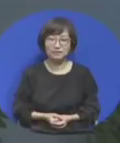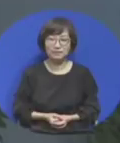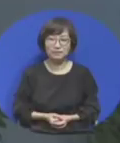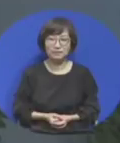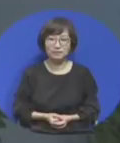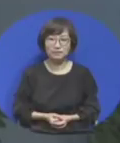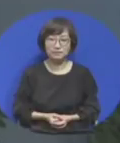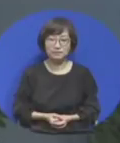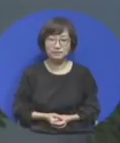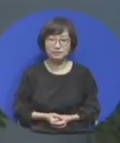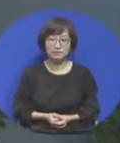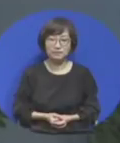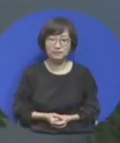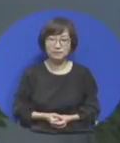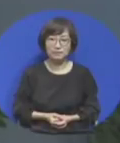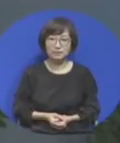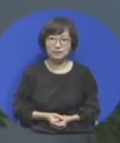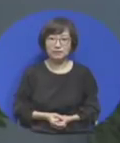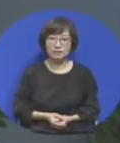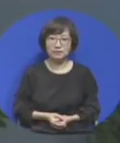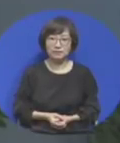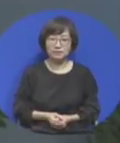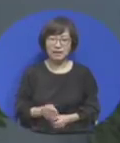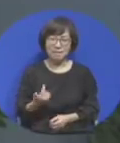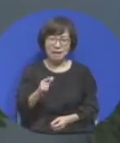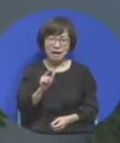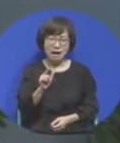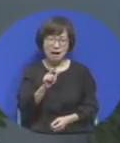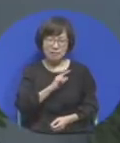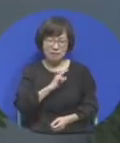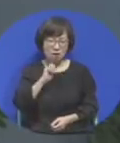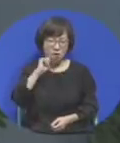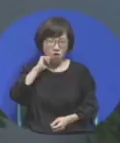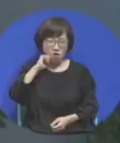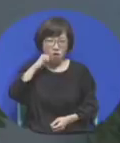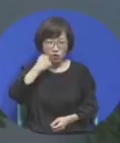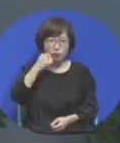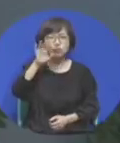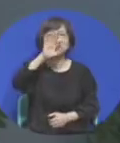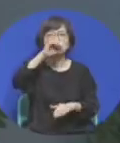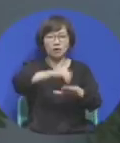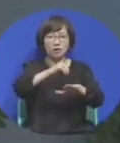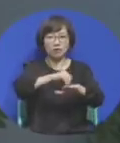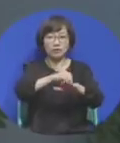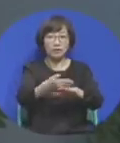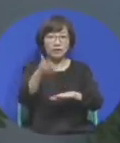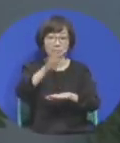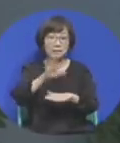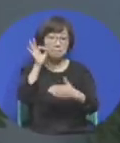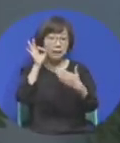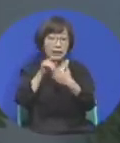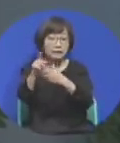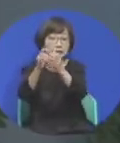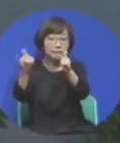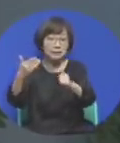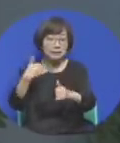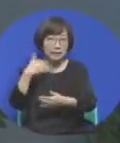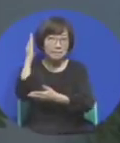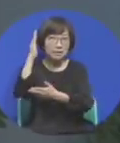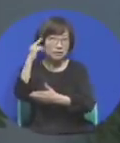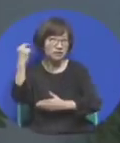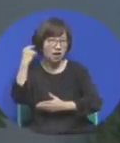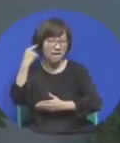수행인데 제 메시지를 들으면 그분들이 또 욕할 겁니다. And that's the form of greatest enlightenment. I think if those people heard my message, they would